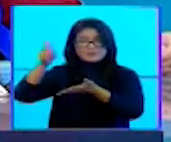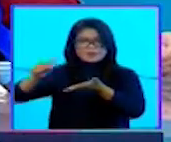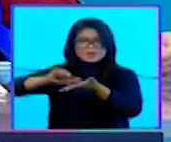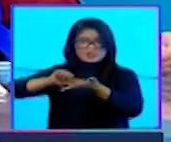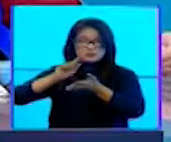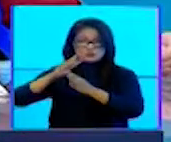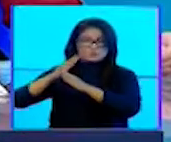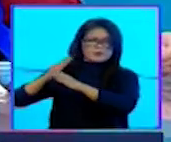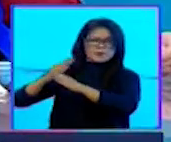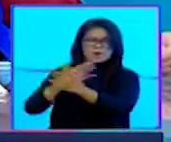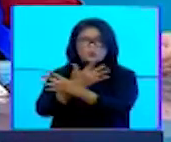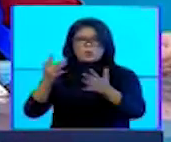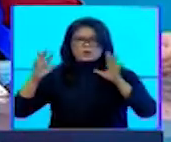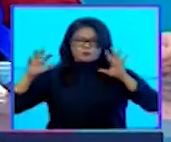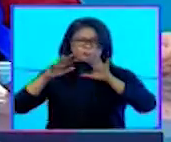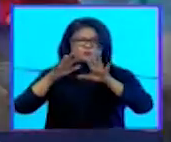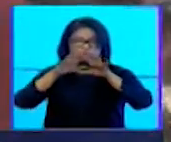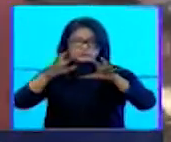membludaknya kerumunan pengunjung.